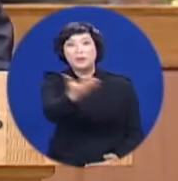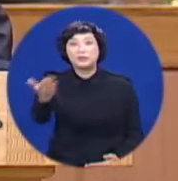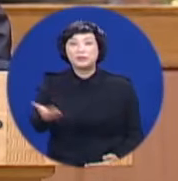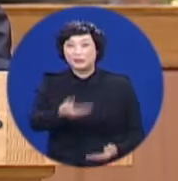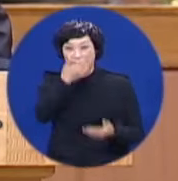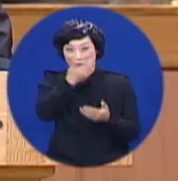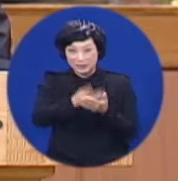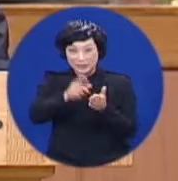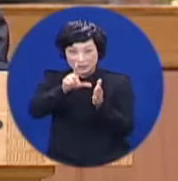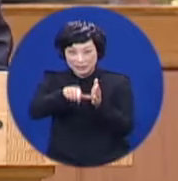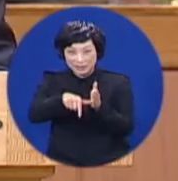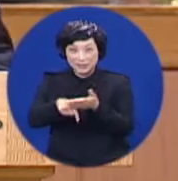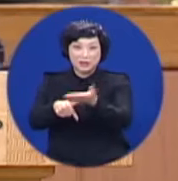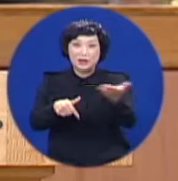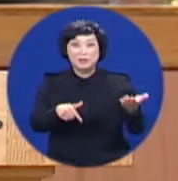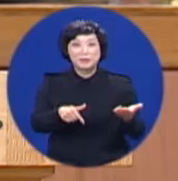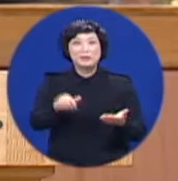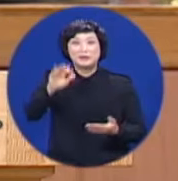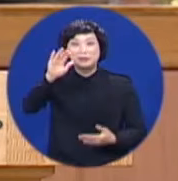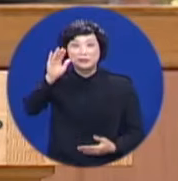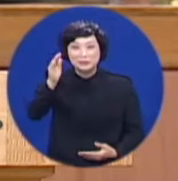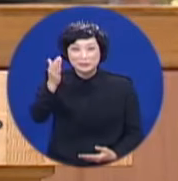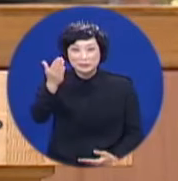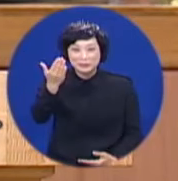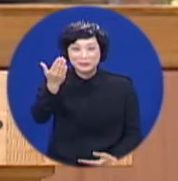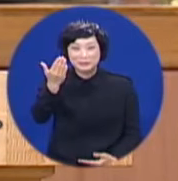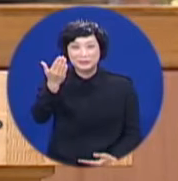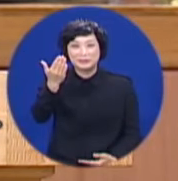시간이 될 것을